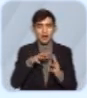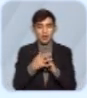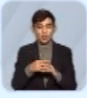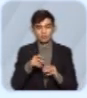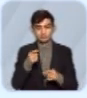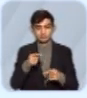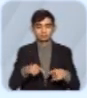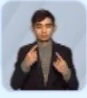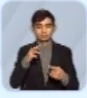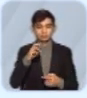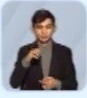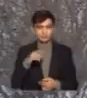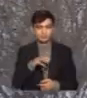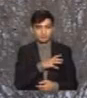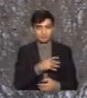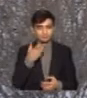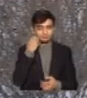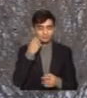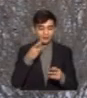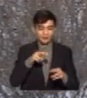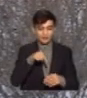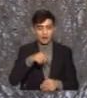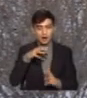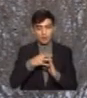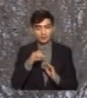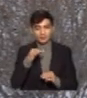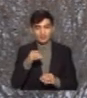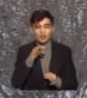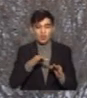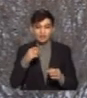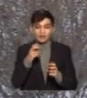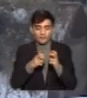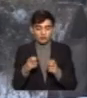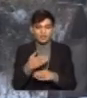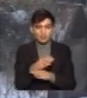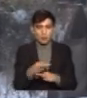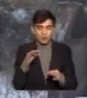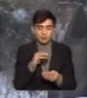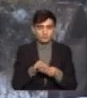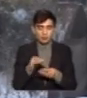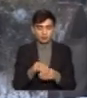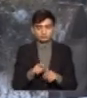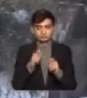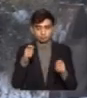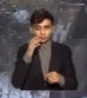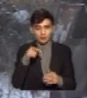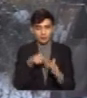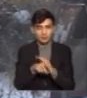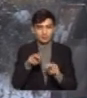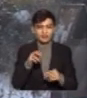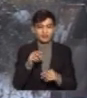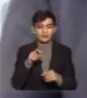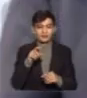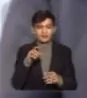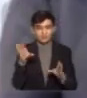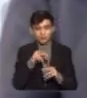кішкене біраз кіріс көзін ашар едік. Ауыл әкімі бұл зауытты балық өңдейтін зауыт болып қайта ашылады деп отыр. Қазір ғимарат іші қайта жасақталып жатқанын